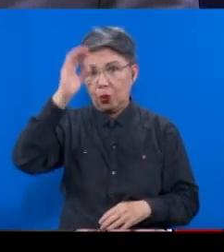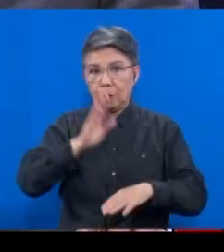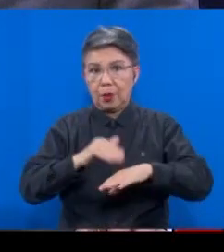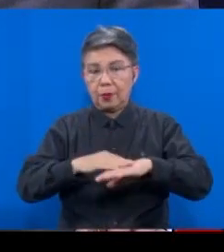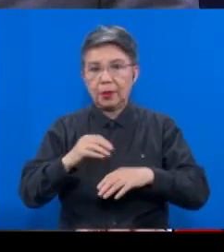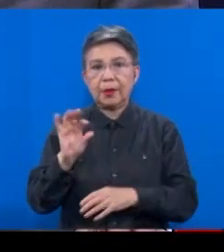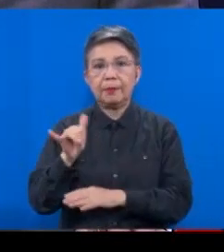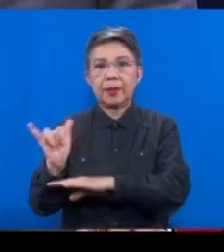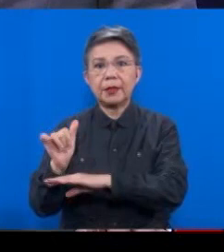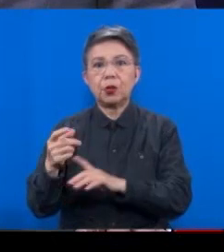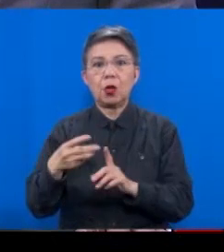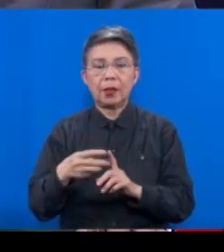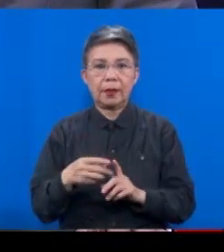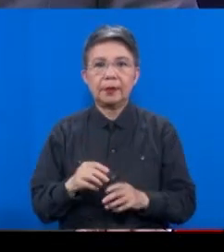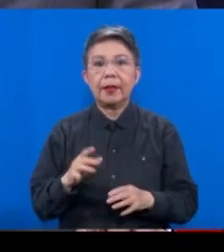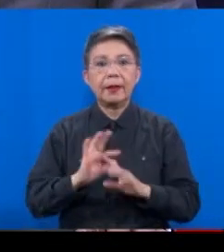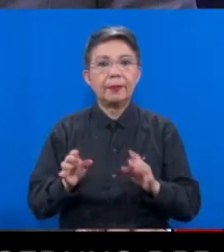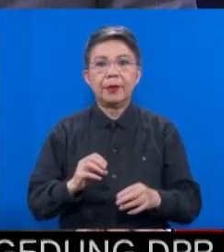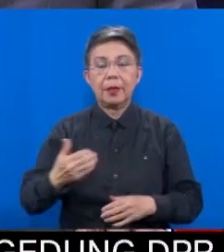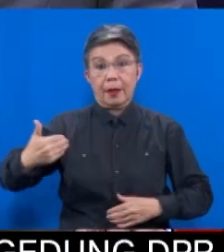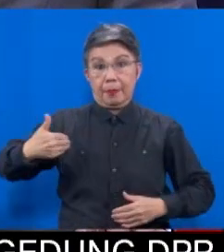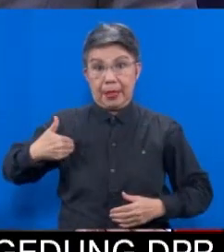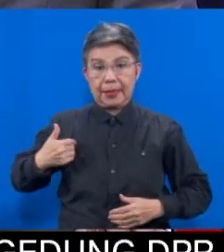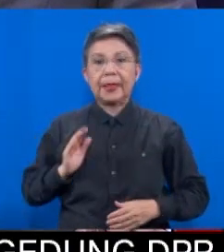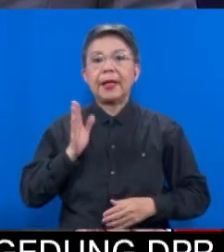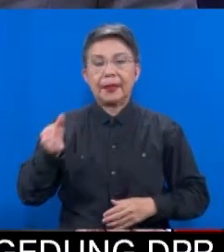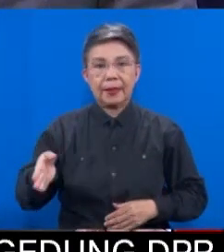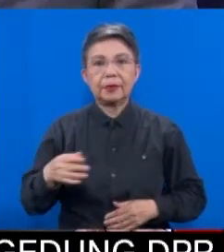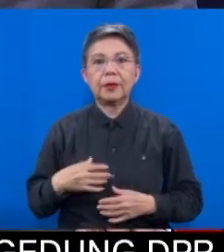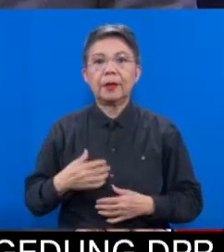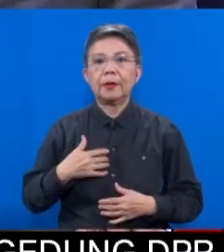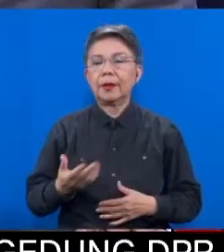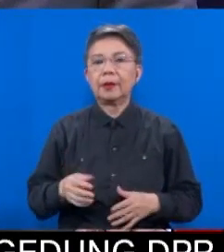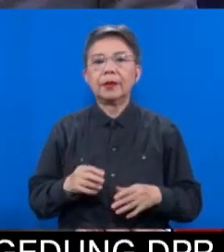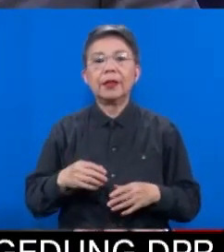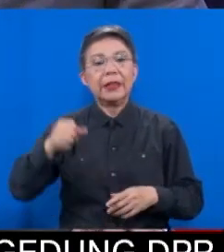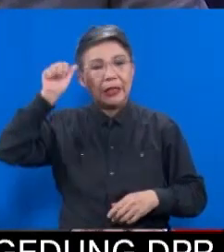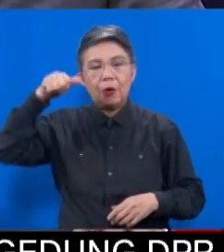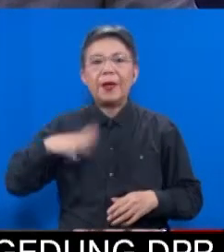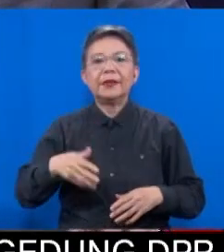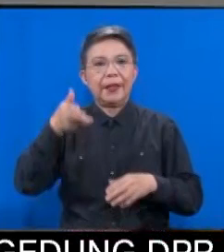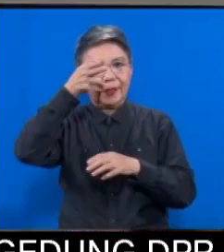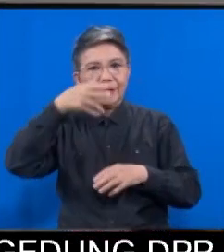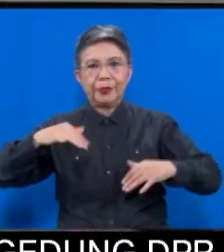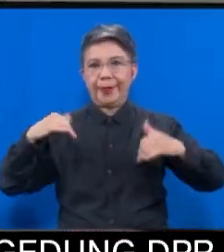Metro Bekasi Kota, namun tidak hadir. Kuasa hukum Iko Uwais mengungkap ia masih menjalani syuting.